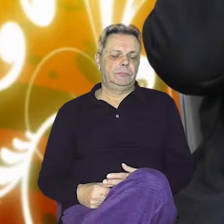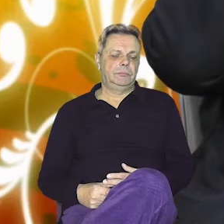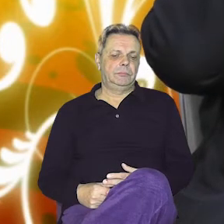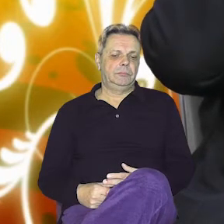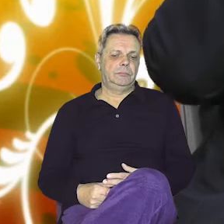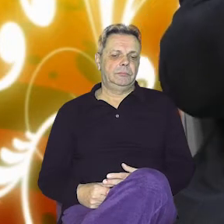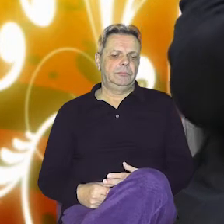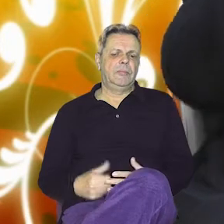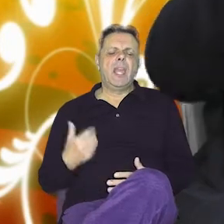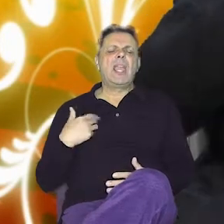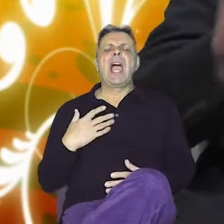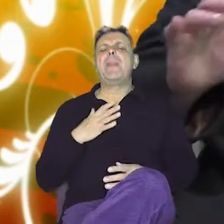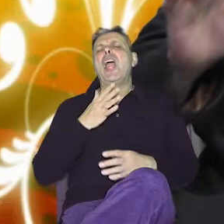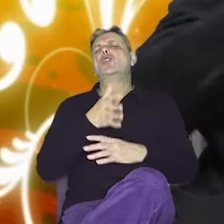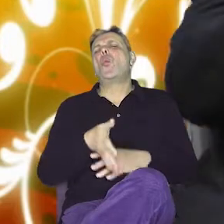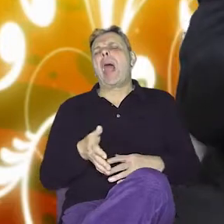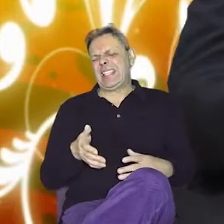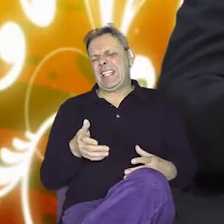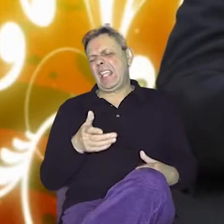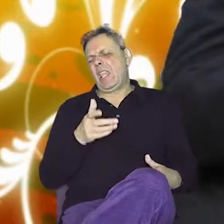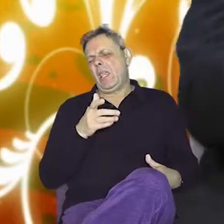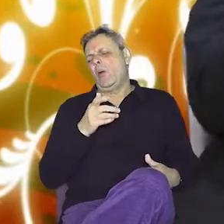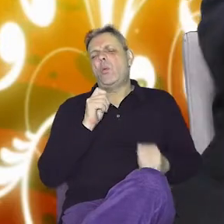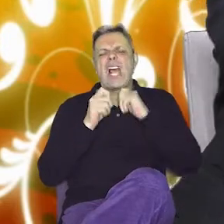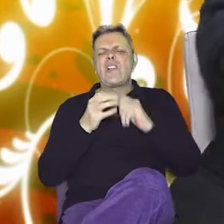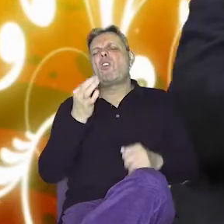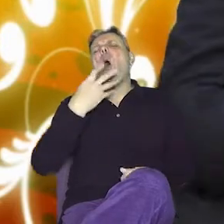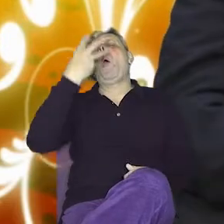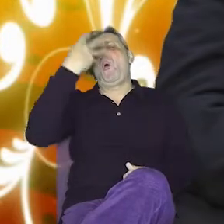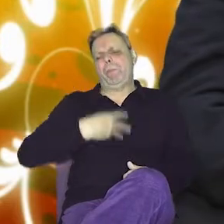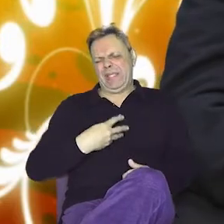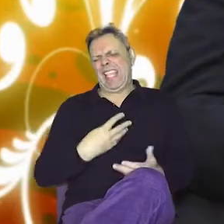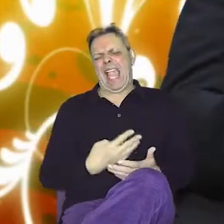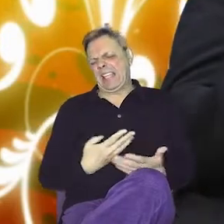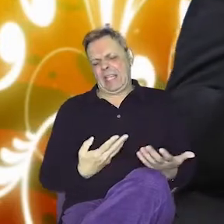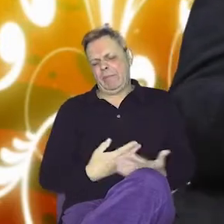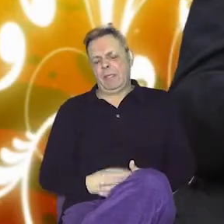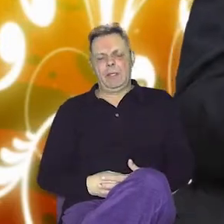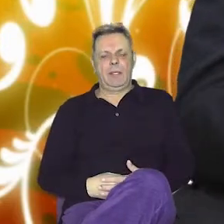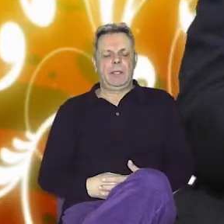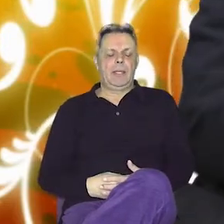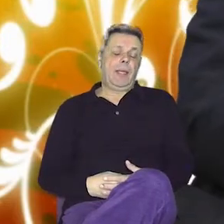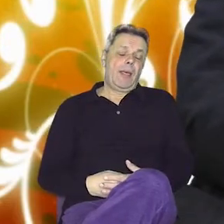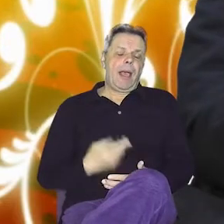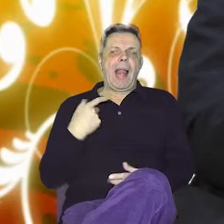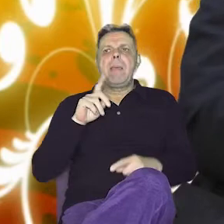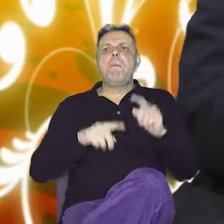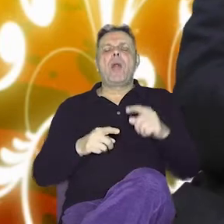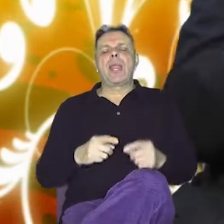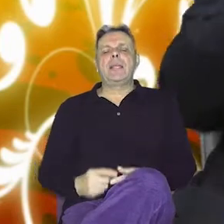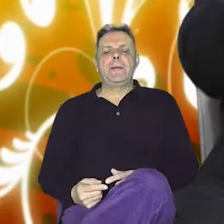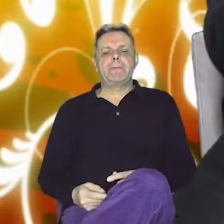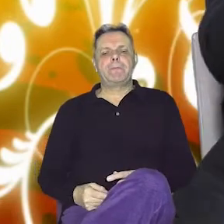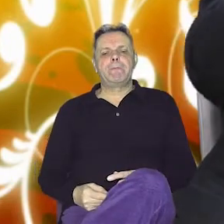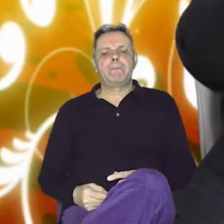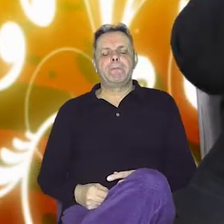Neću ulaziti u polemiku sa psihijatrima oko toga. Međutim, kad ste rekli ono, a gledajte, ponekad zna biti, ja sam